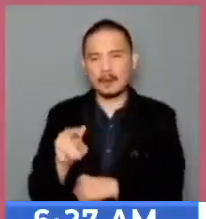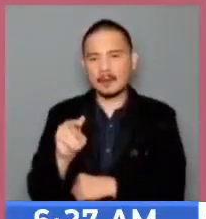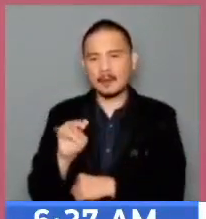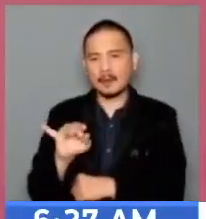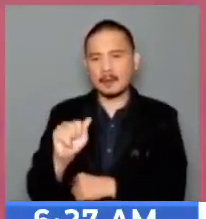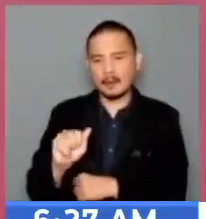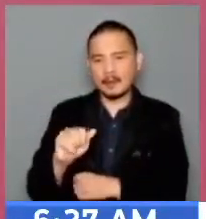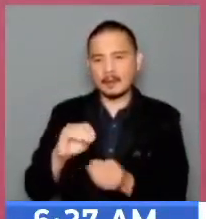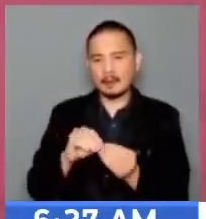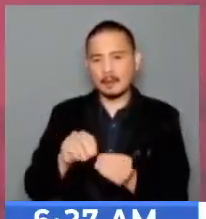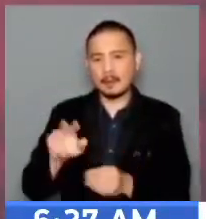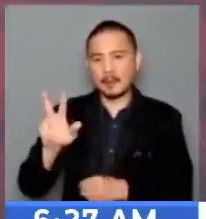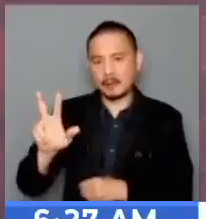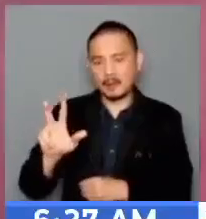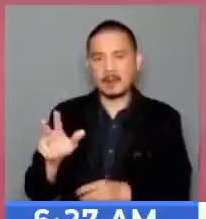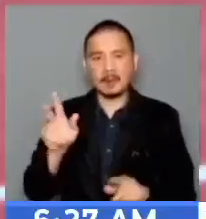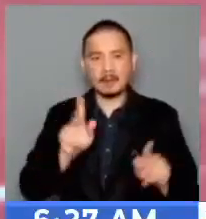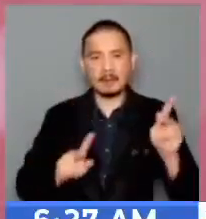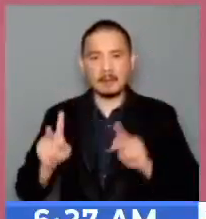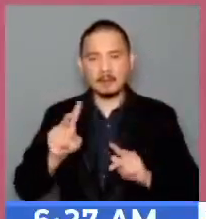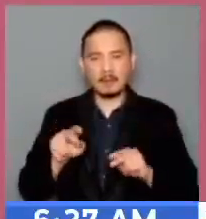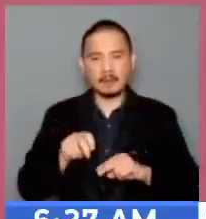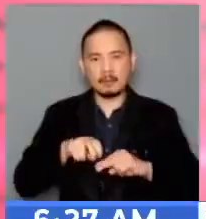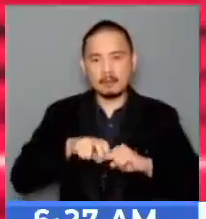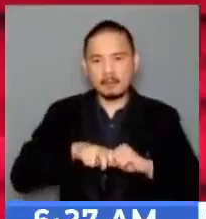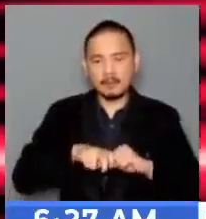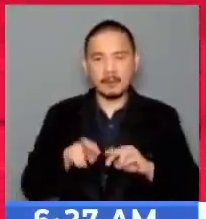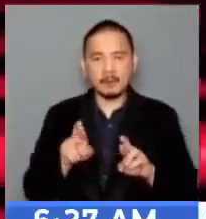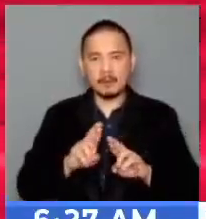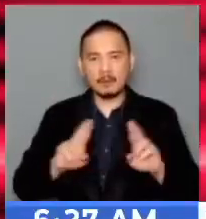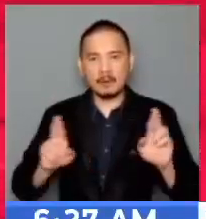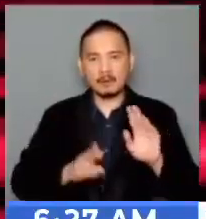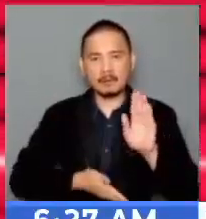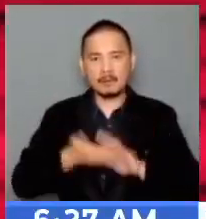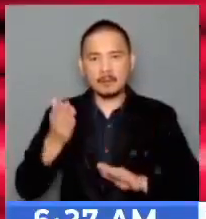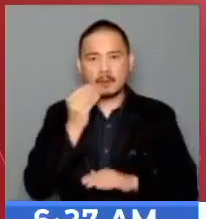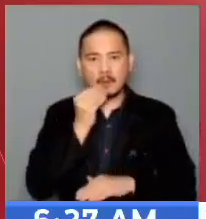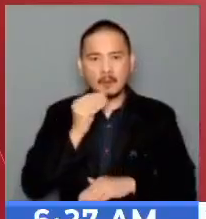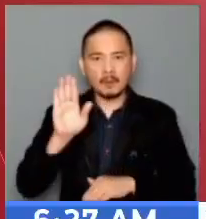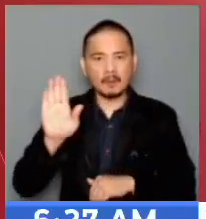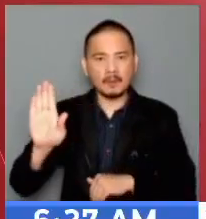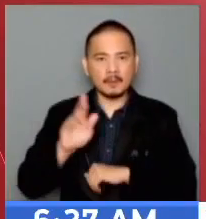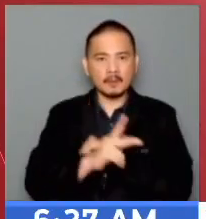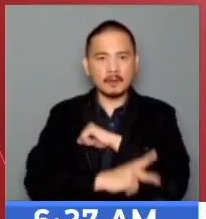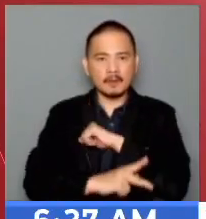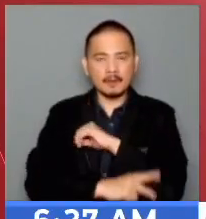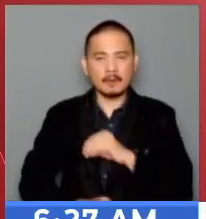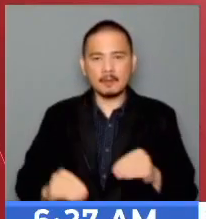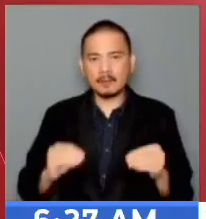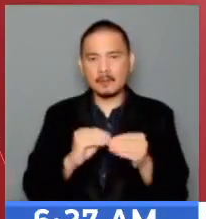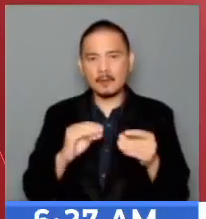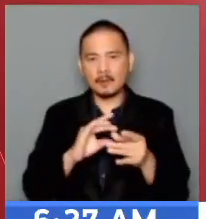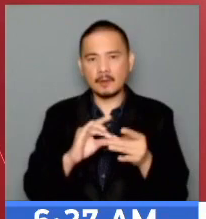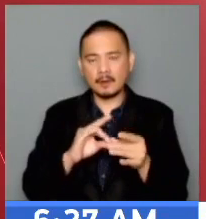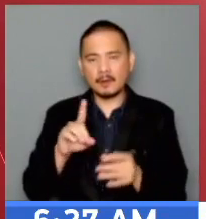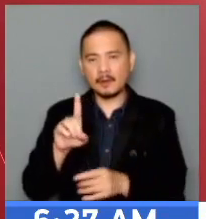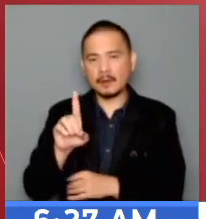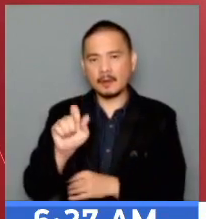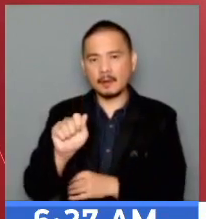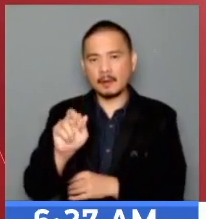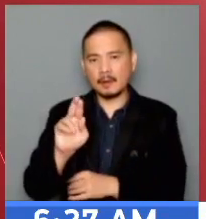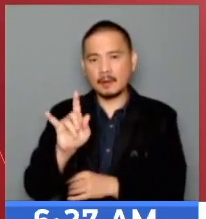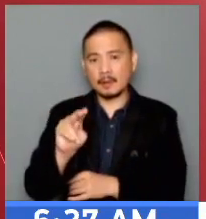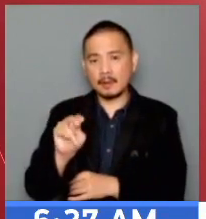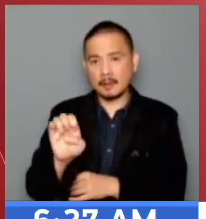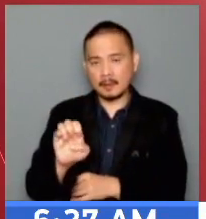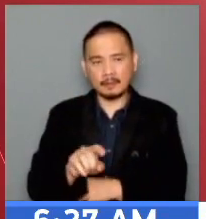kanikanilang biyaheng probinsya. Live mula sa Pasay City, may unang balita si Darlene Kai. Darlene, wala pa naman bang nakakancel ng mga flights?